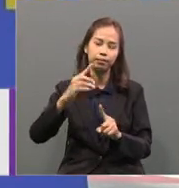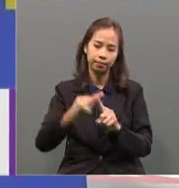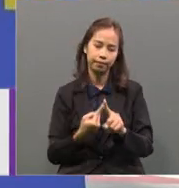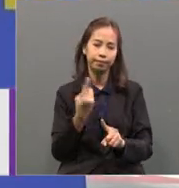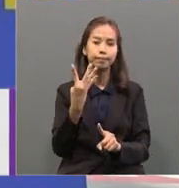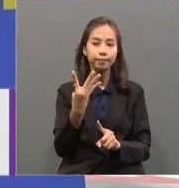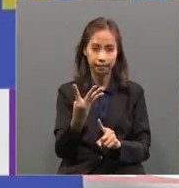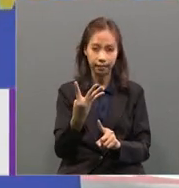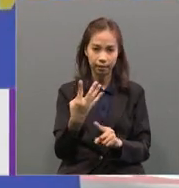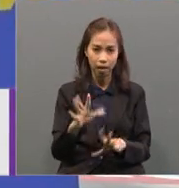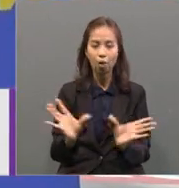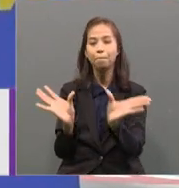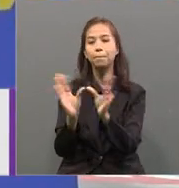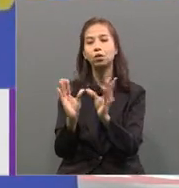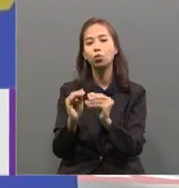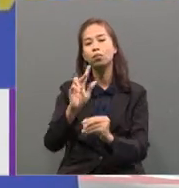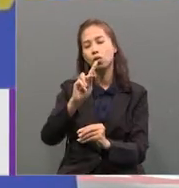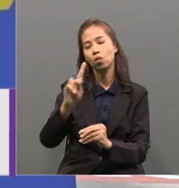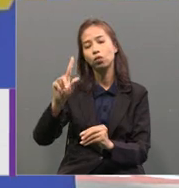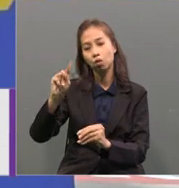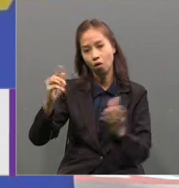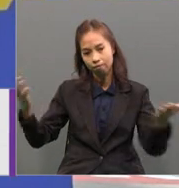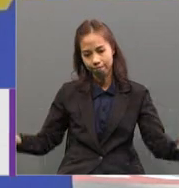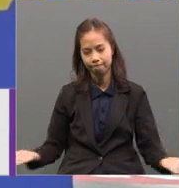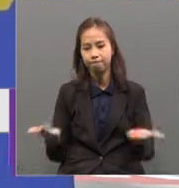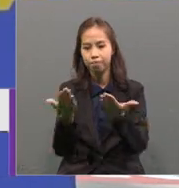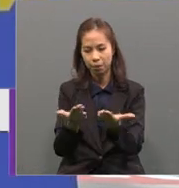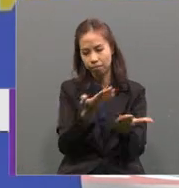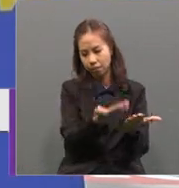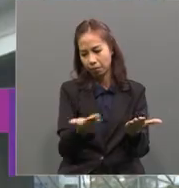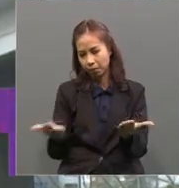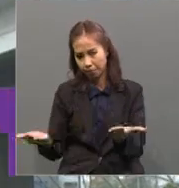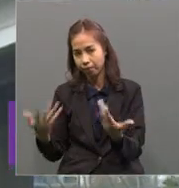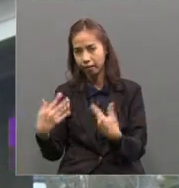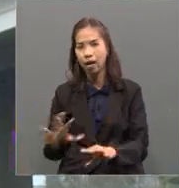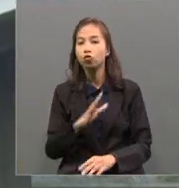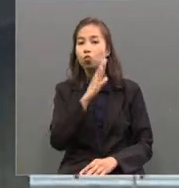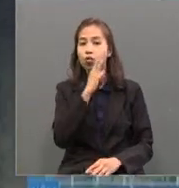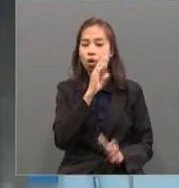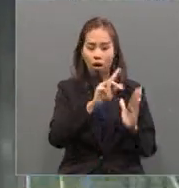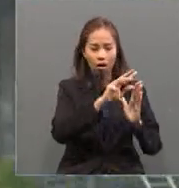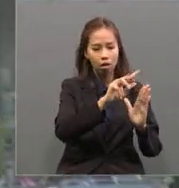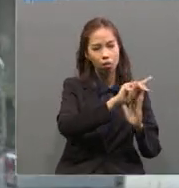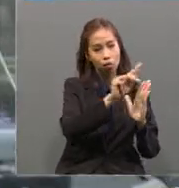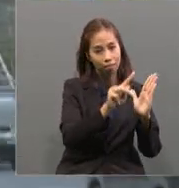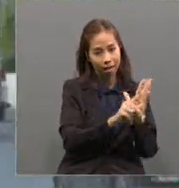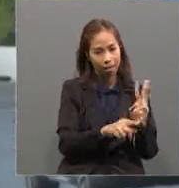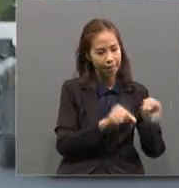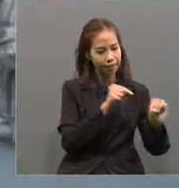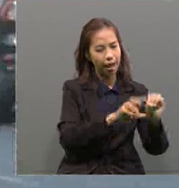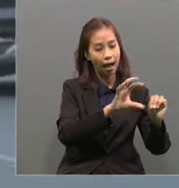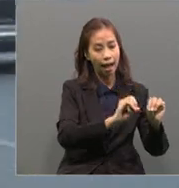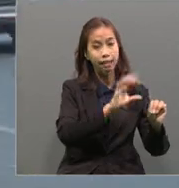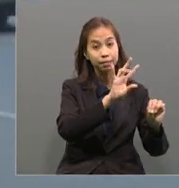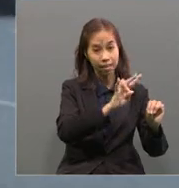ก็จะนำเข้าสู่ที่ประชุมกกต.นะคะทางนี้เนี่ยถ้าเราไปดูกฎหมายตามมาตรา57นะระบุว่าถ้าหากเห็นว่าข้อมูล